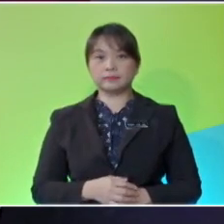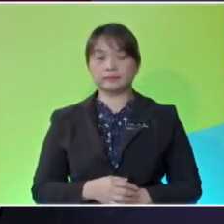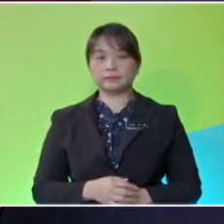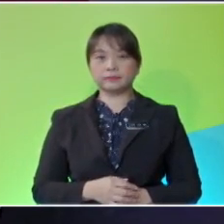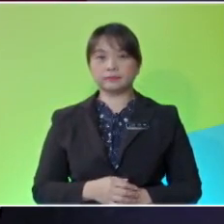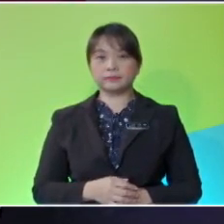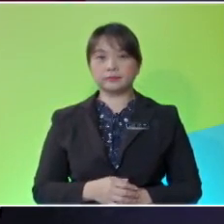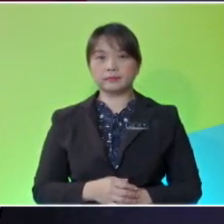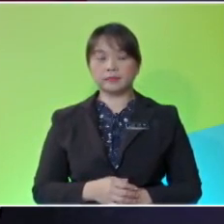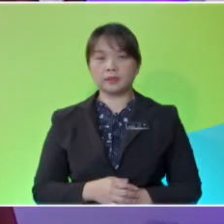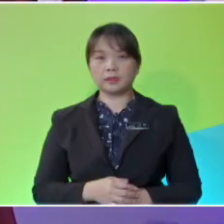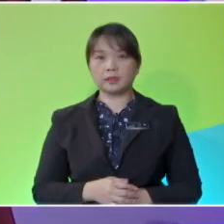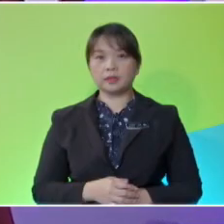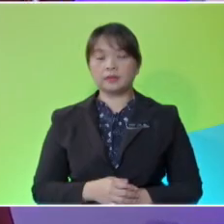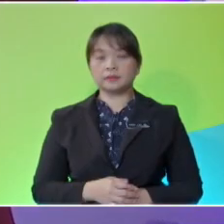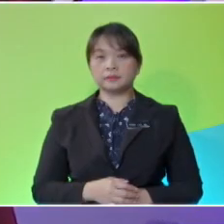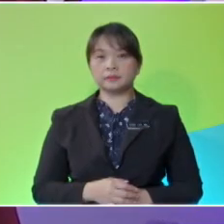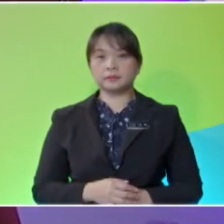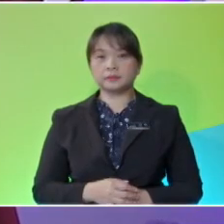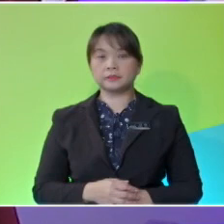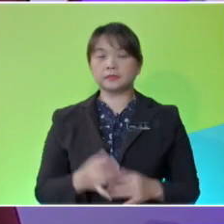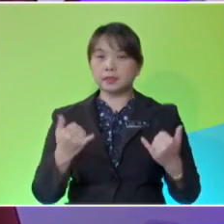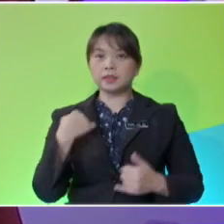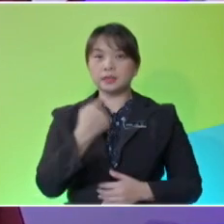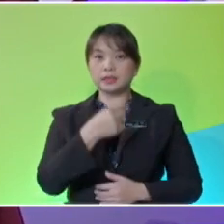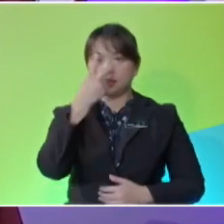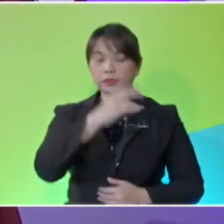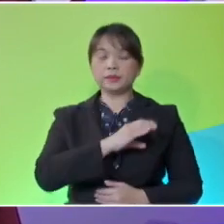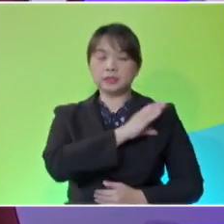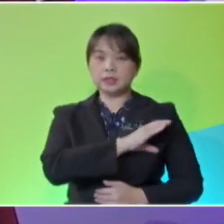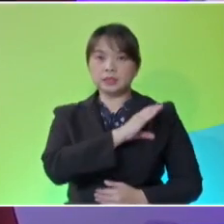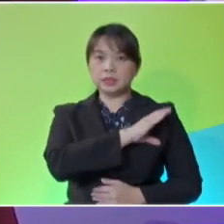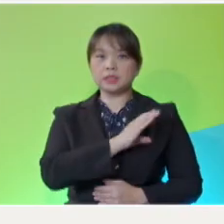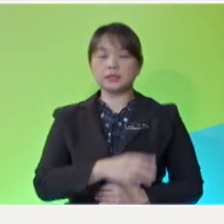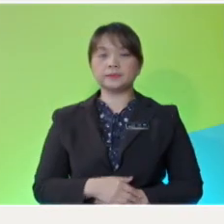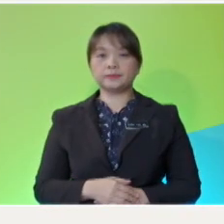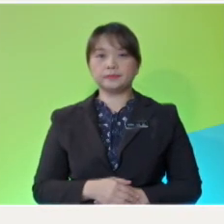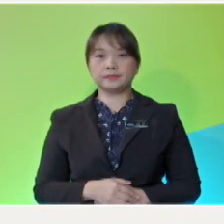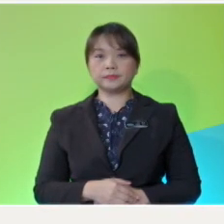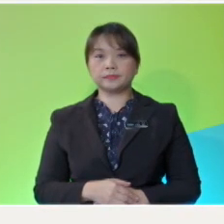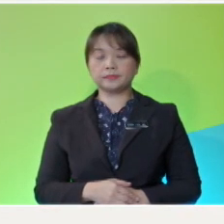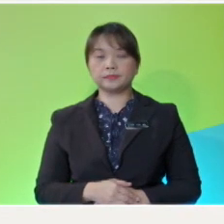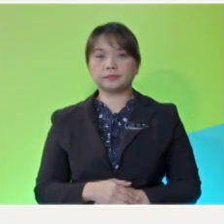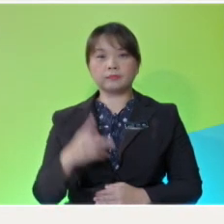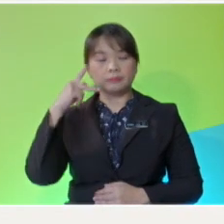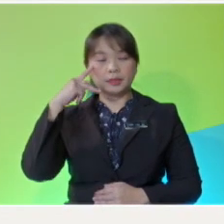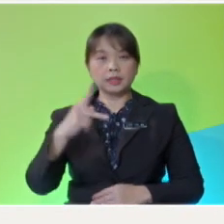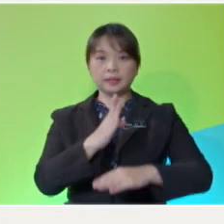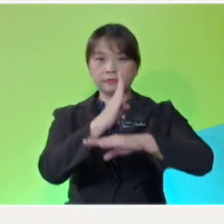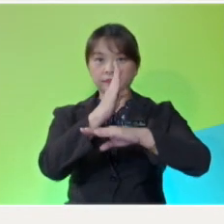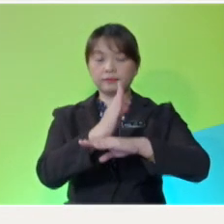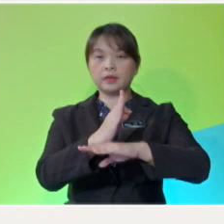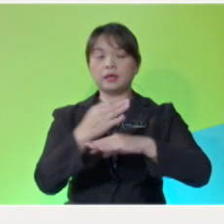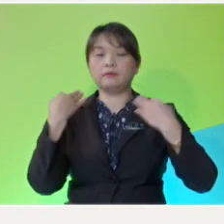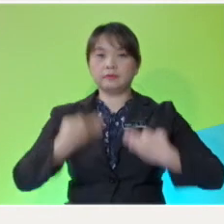yang Seterusnya saya akan menerangkan tentang ciri-ciri pandang terhadap fisika dan pandang darah budaya berdasarkan simbol-simbol